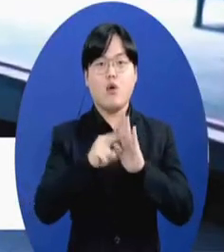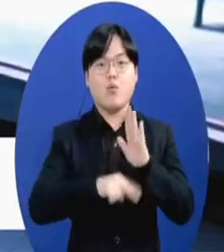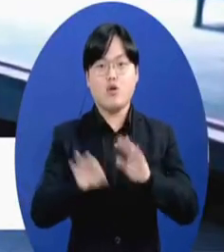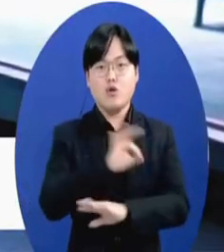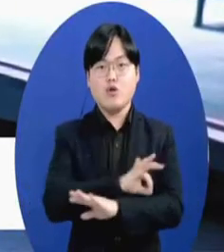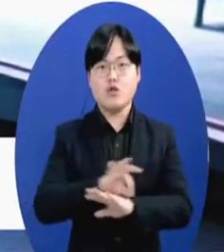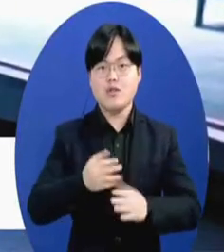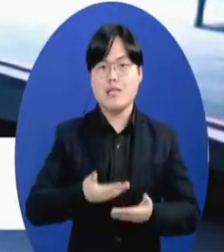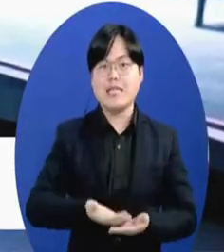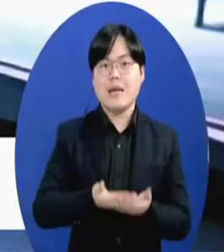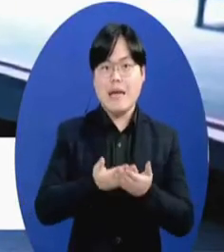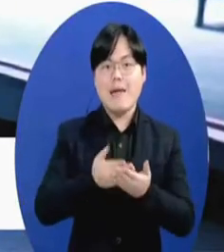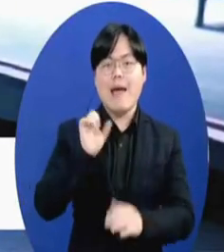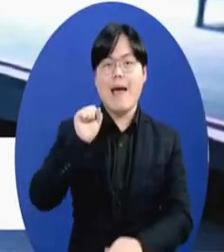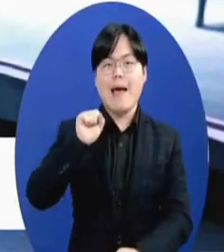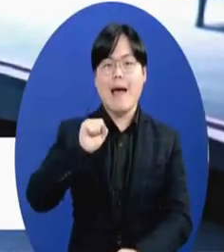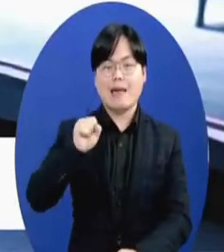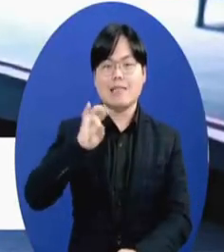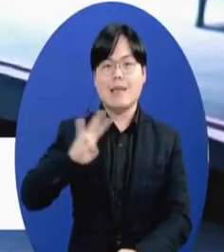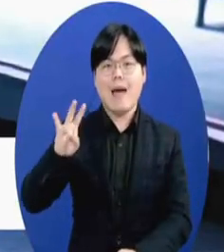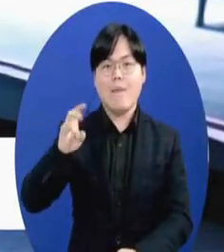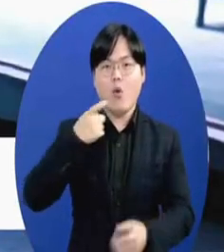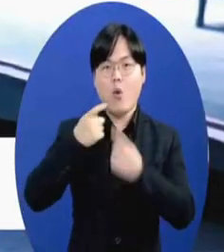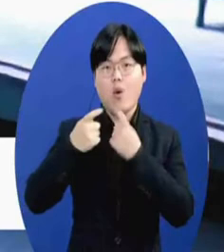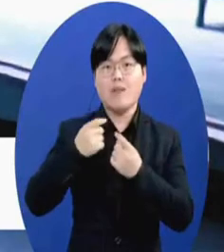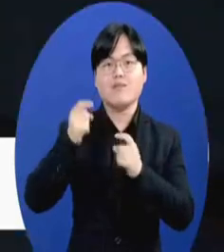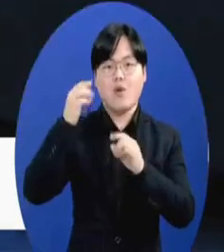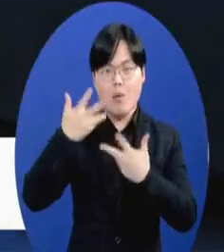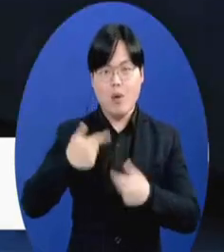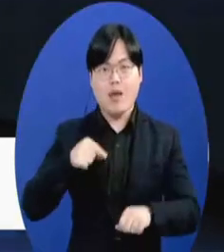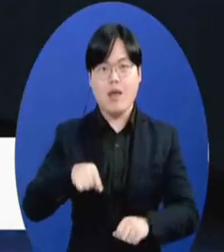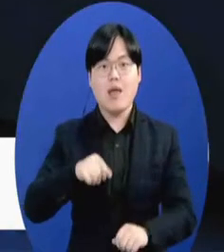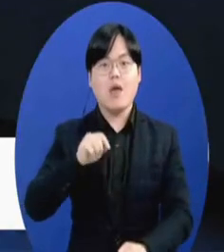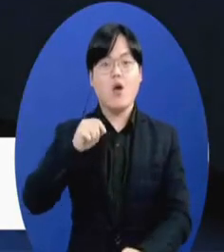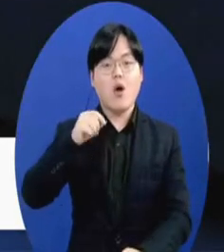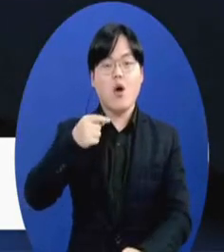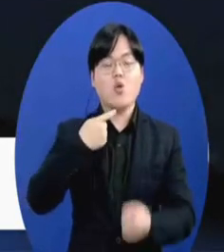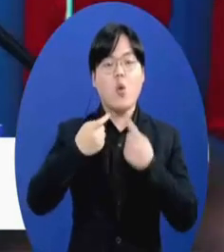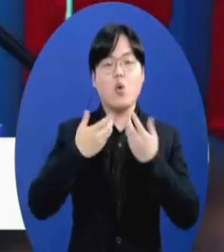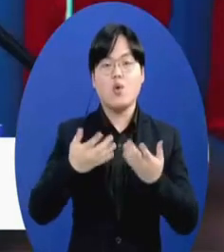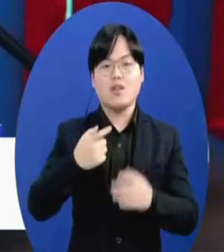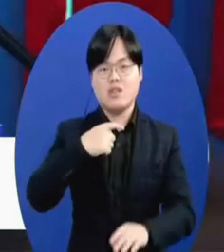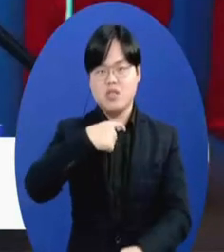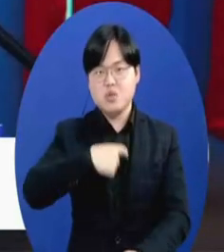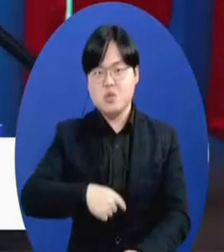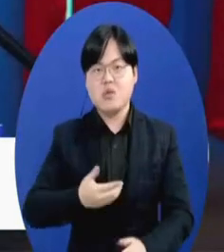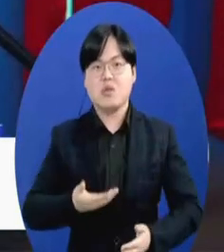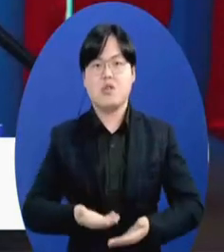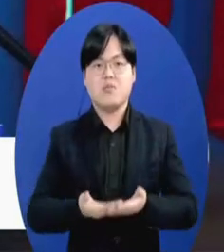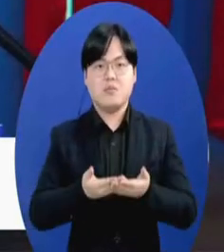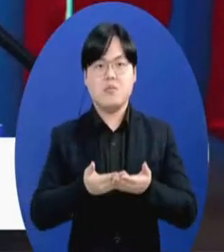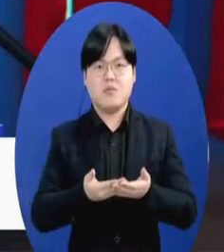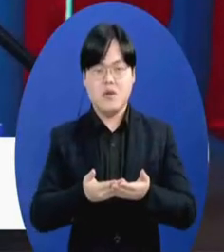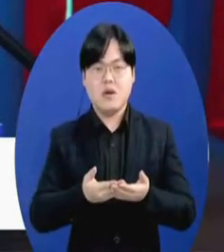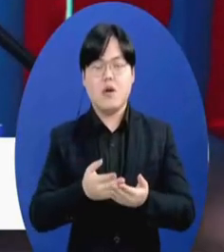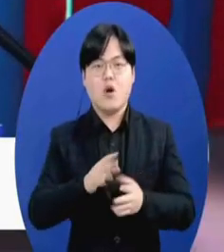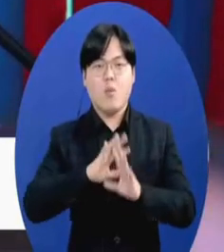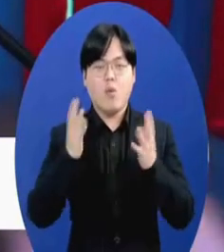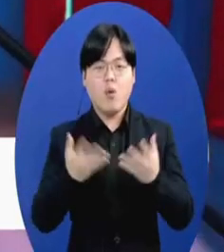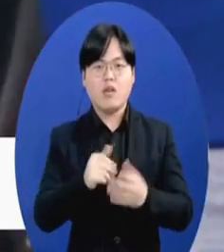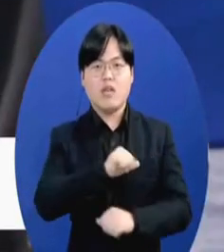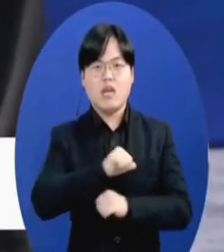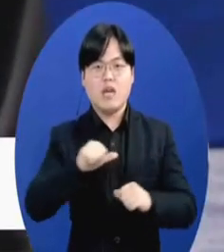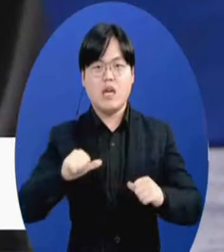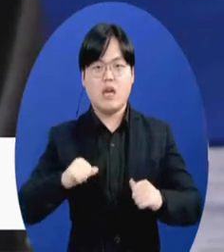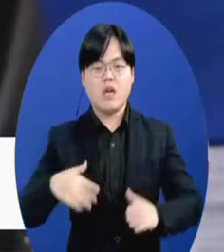дэмжснээрээ энхүү намын их хурлаар хилцэлгэр болсон байна. За энэ удаагийн ардчилсан намын их хурл нь тус намын гишүүд дэмжигчид төдийгүй иргэд олон нийтийн